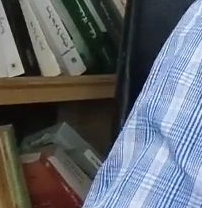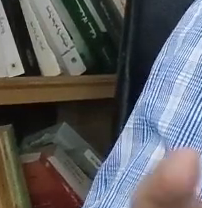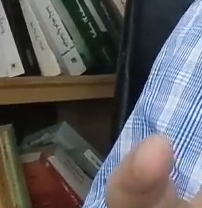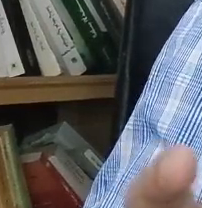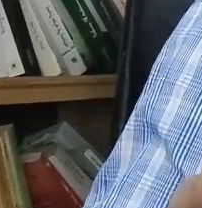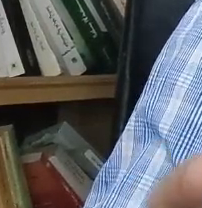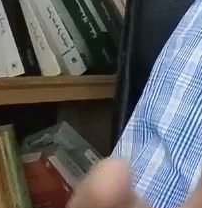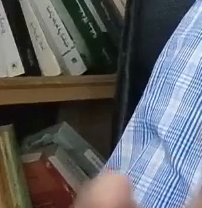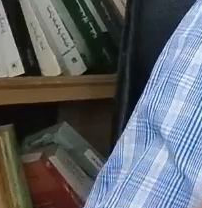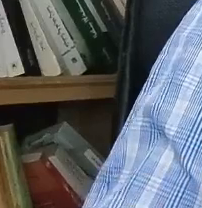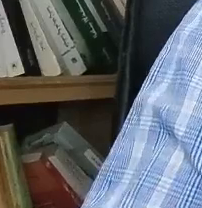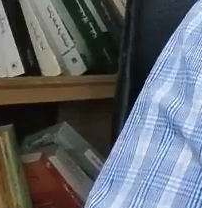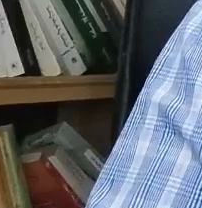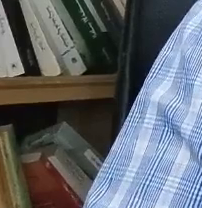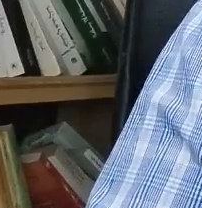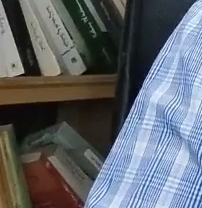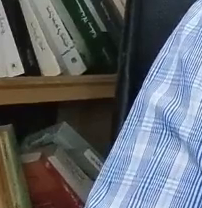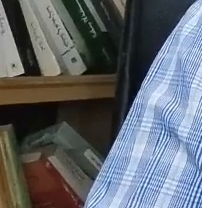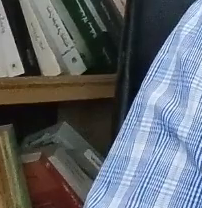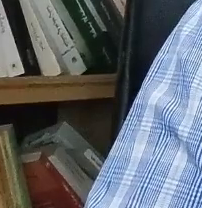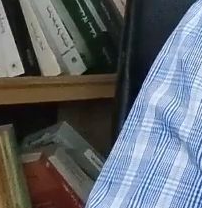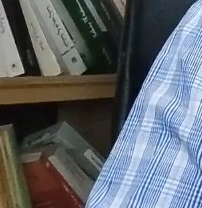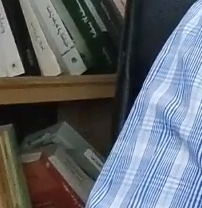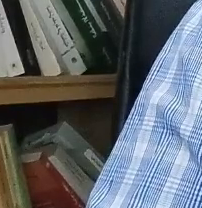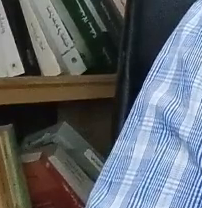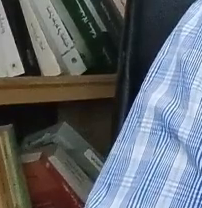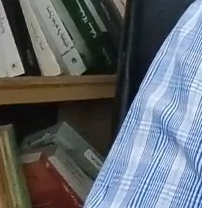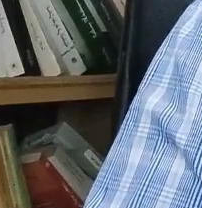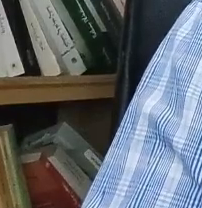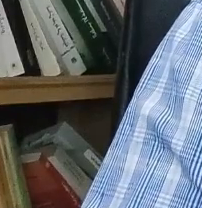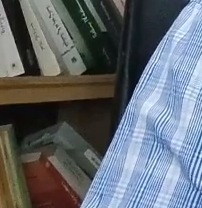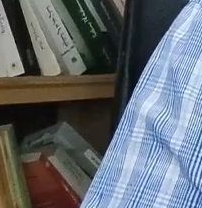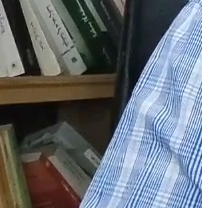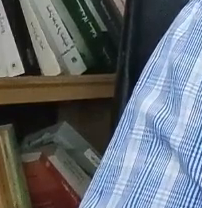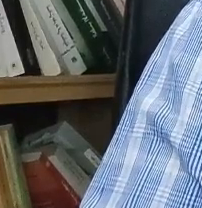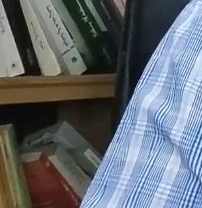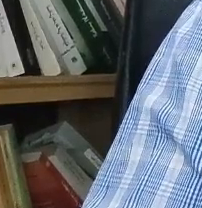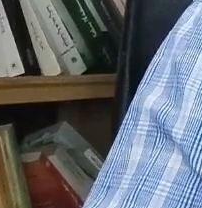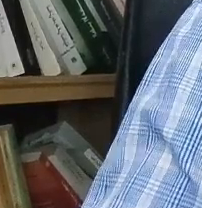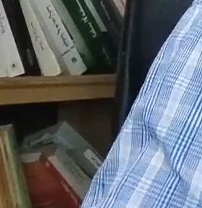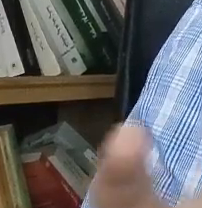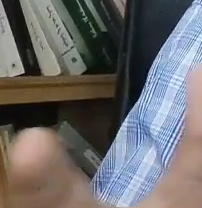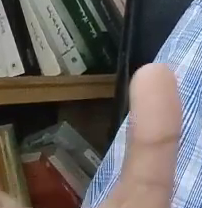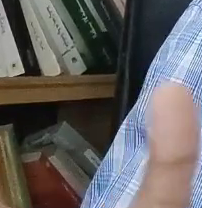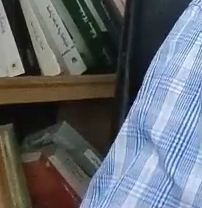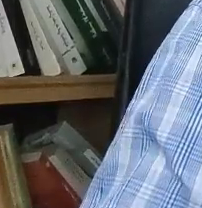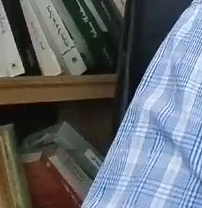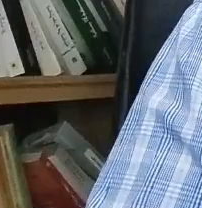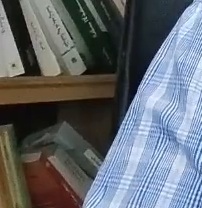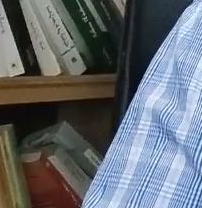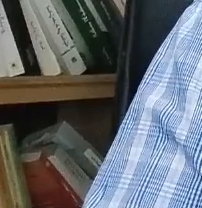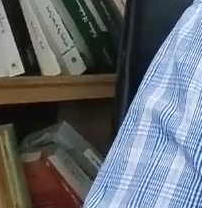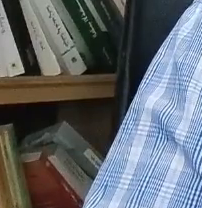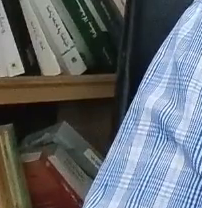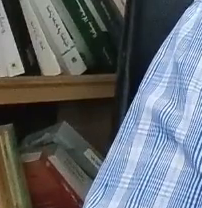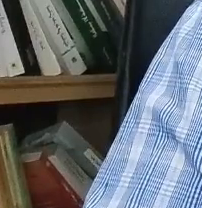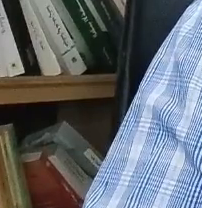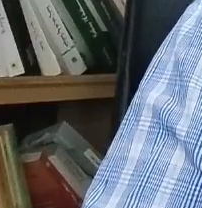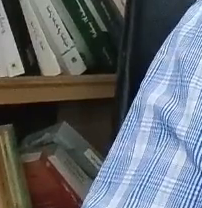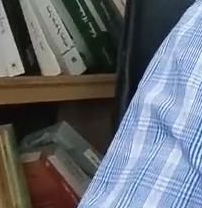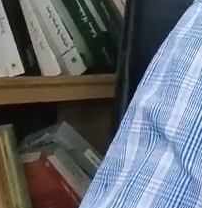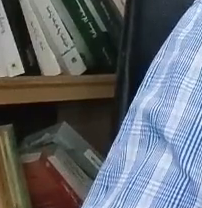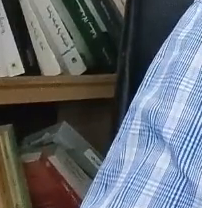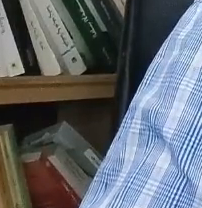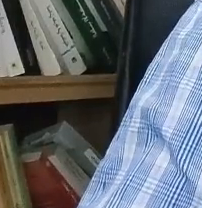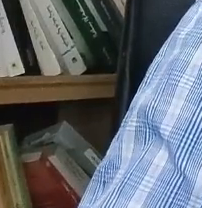بعيدة قال ما قال أن الشباب يعيشون عدة فراغات، منها في سوق الشغل خصوصا